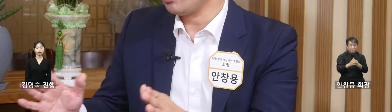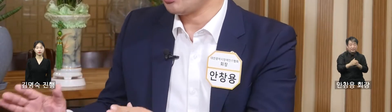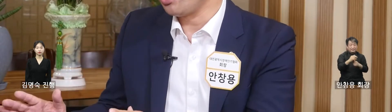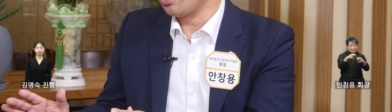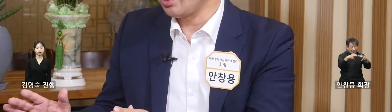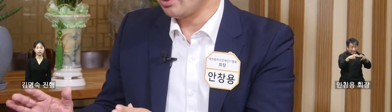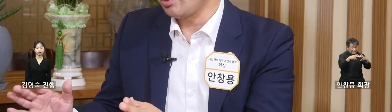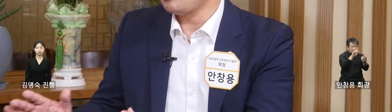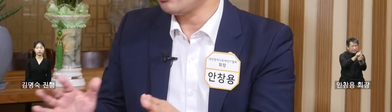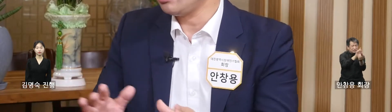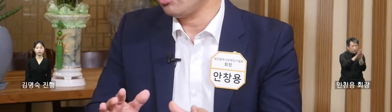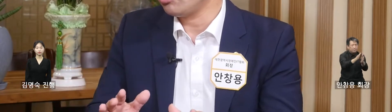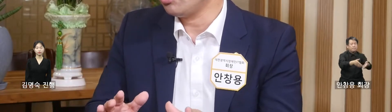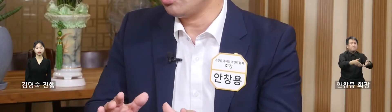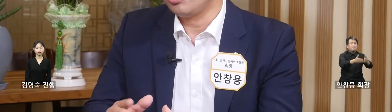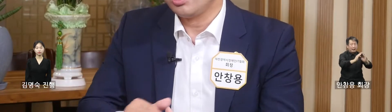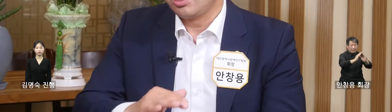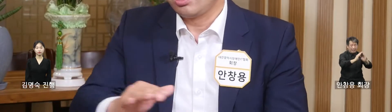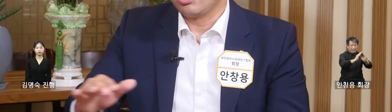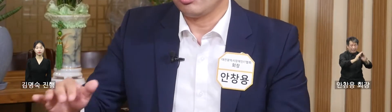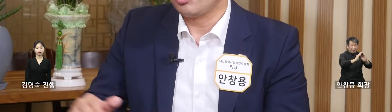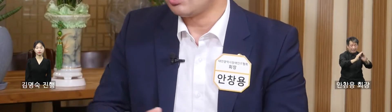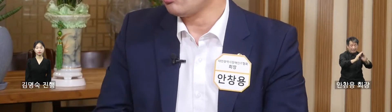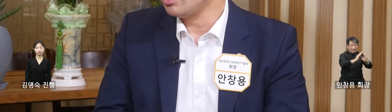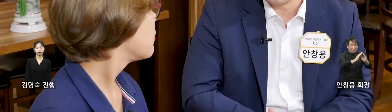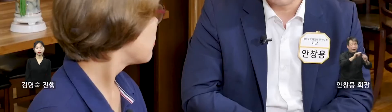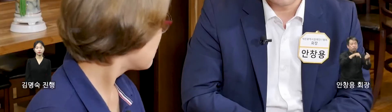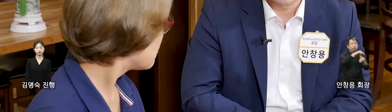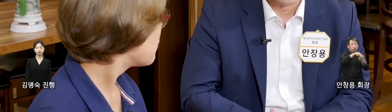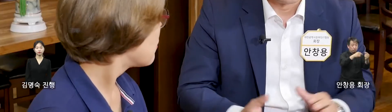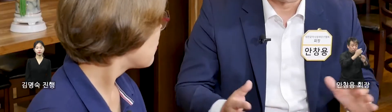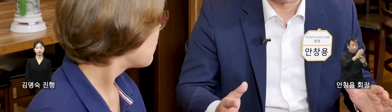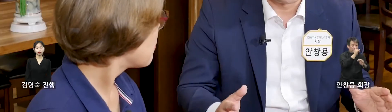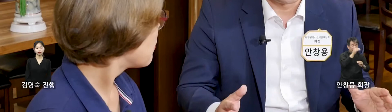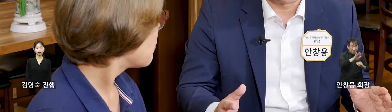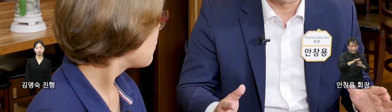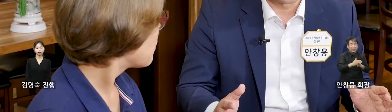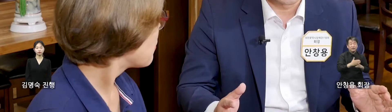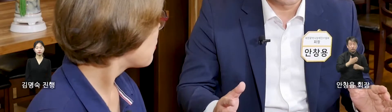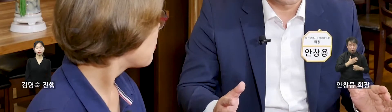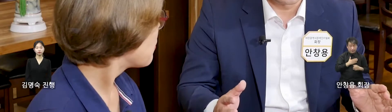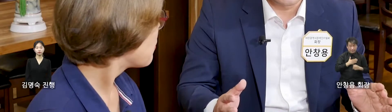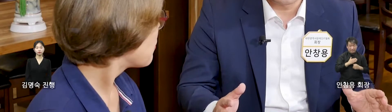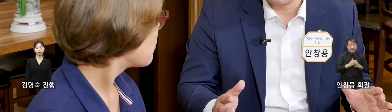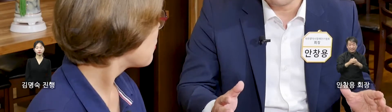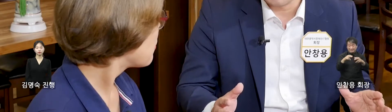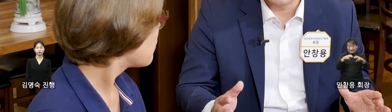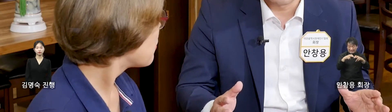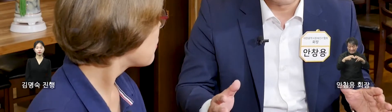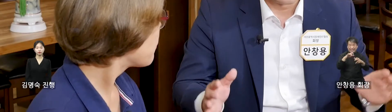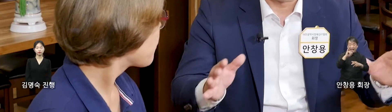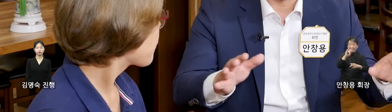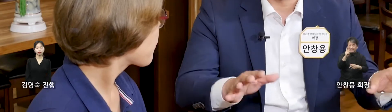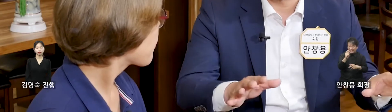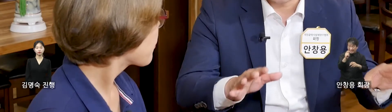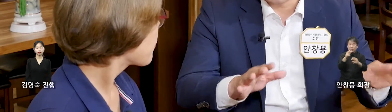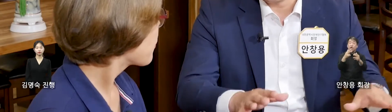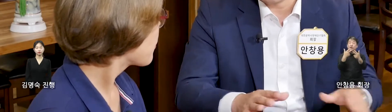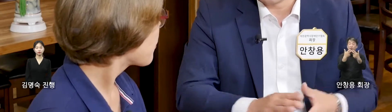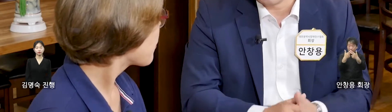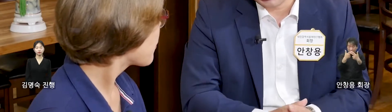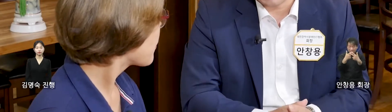장애인들이 구성돼서 이렇게 협회를 이루고 운영을 하고 있는데 저희 장애인 IT 협회는